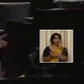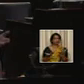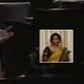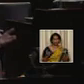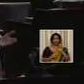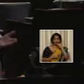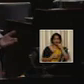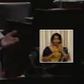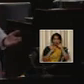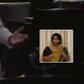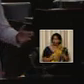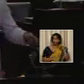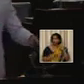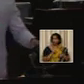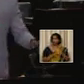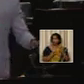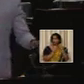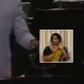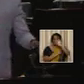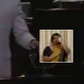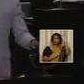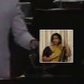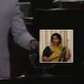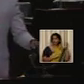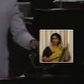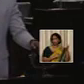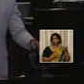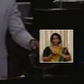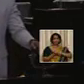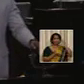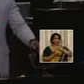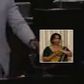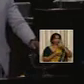අත්ත වශයෙන් මෙවැනි අය විවිධ රටවල් වලට නියෝජ්‍ය කතානායකතුමනි